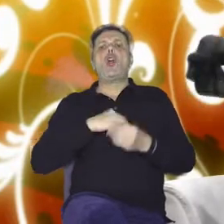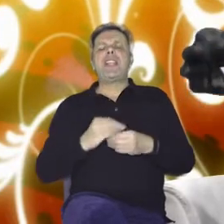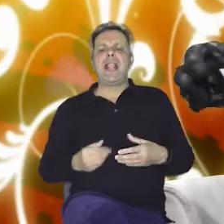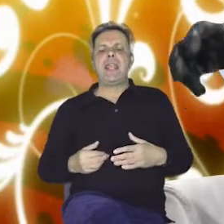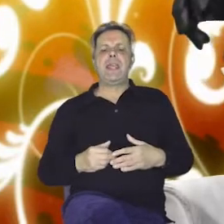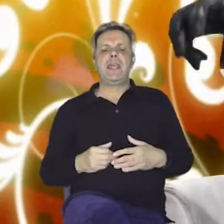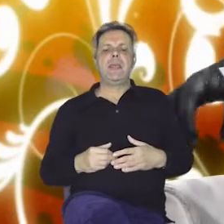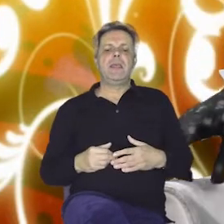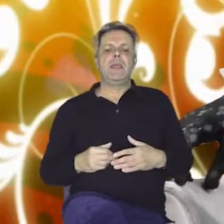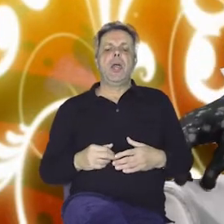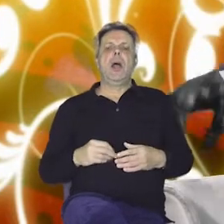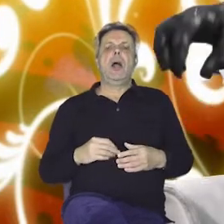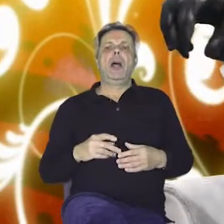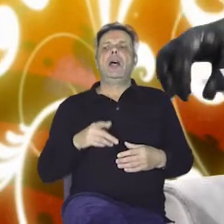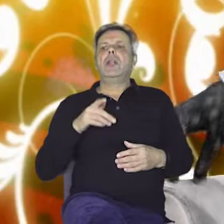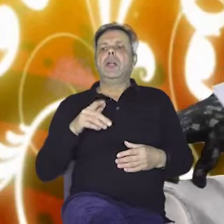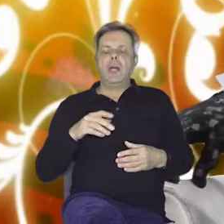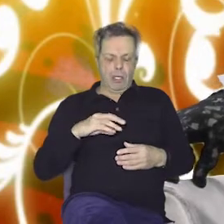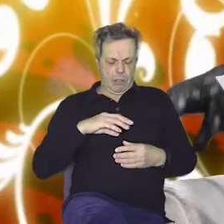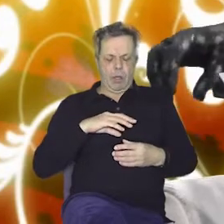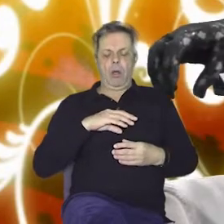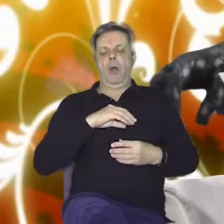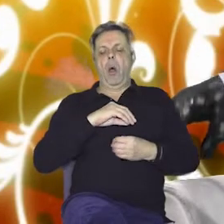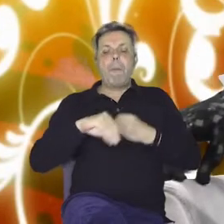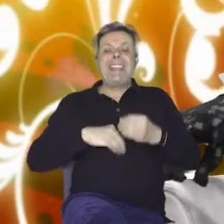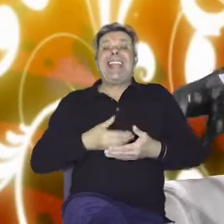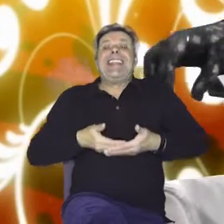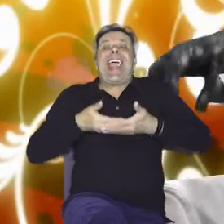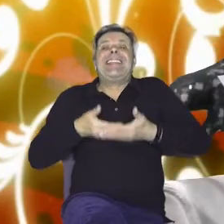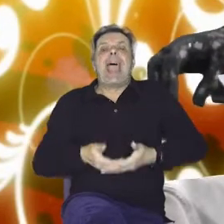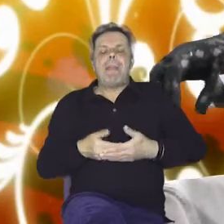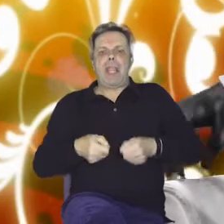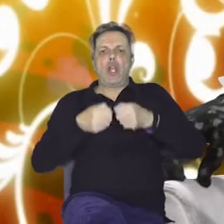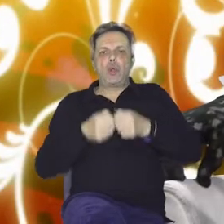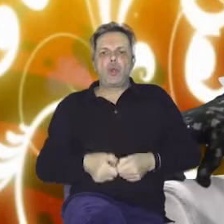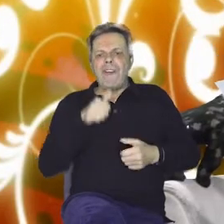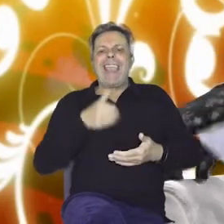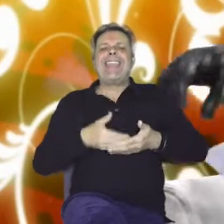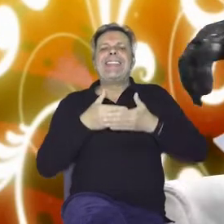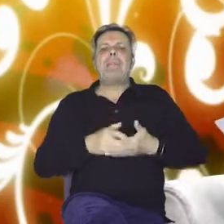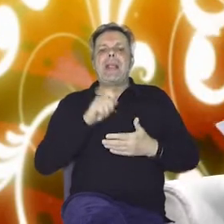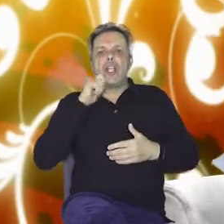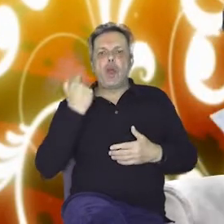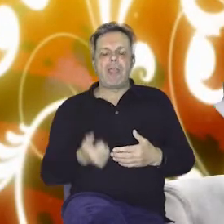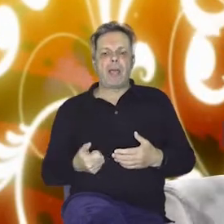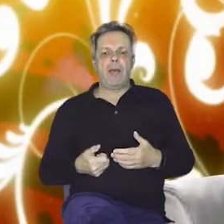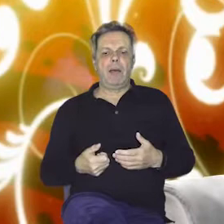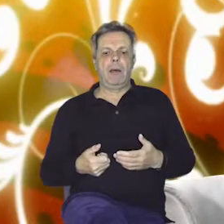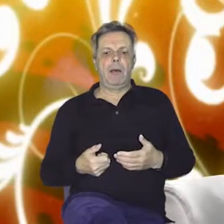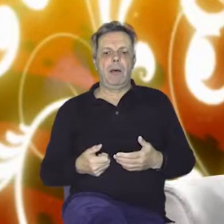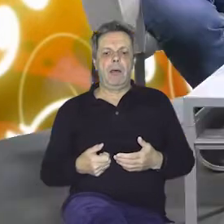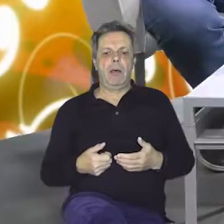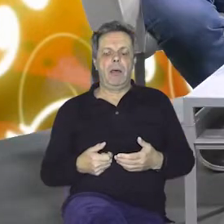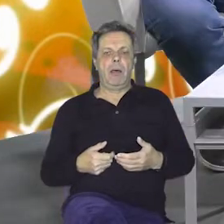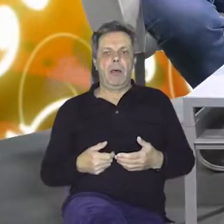roditelji, obitelj, osnova, temelj društva i temelj čovjeka. Prema tome ono odgaja.